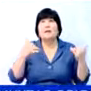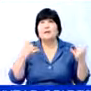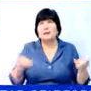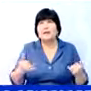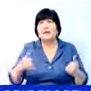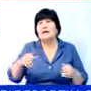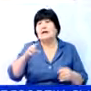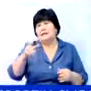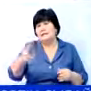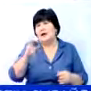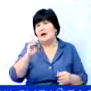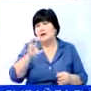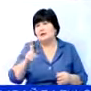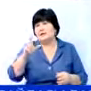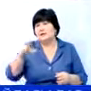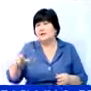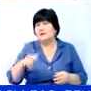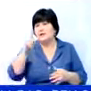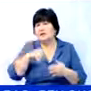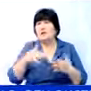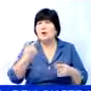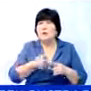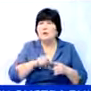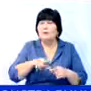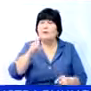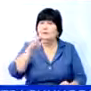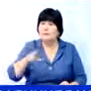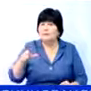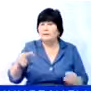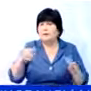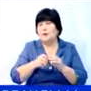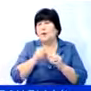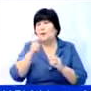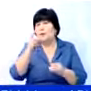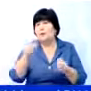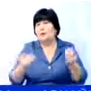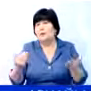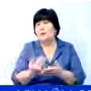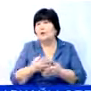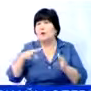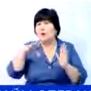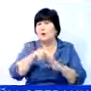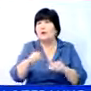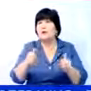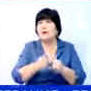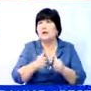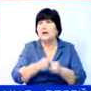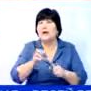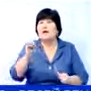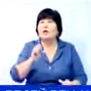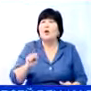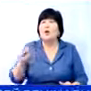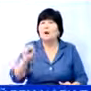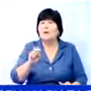дала қасқырларына артылар сенім мол. Маусым алдында қайсарлықтардың құрамына 11 ойыншы қосылған. Олардың қатарында Елдос